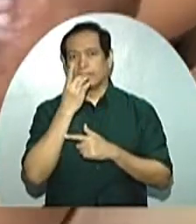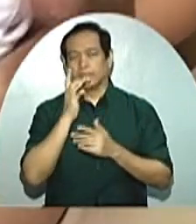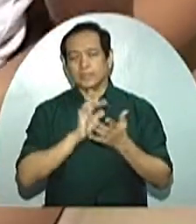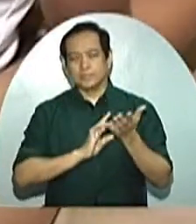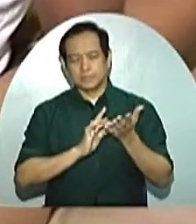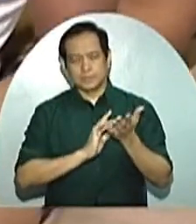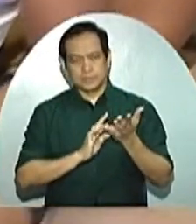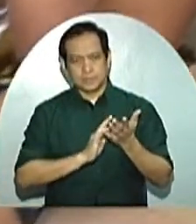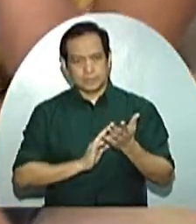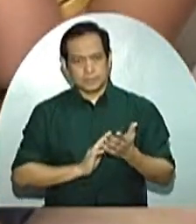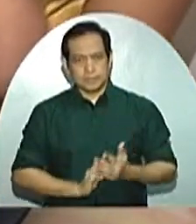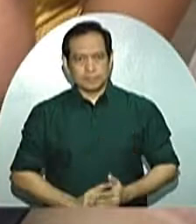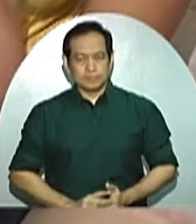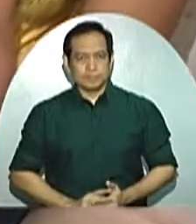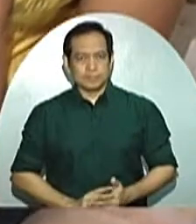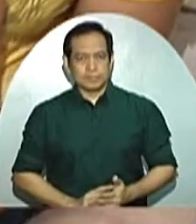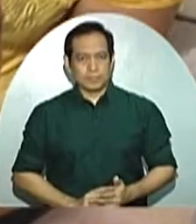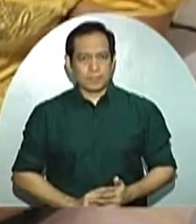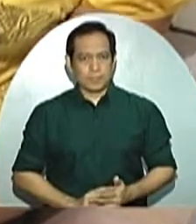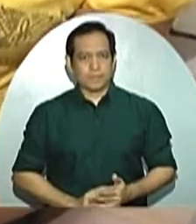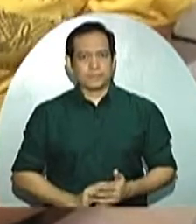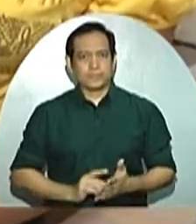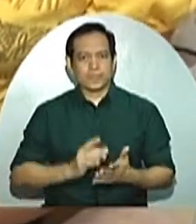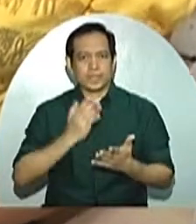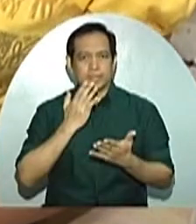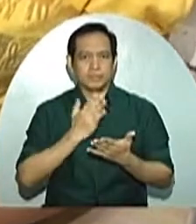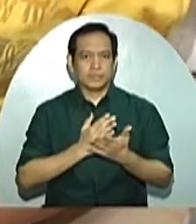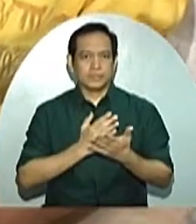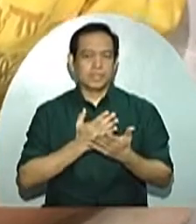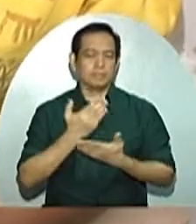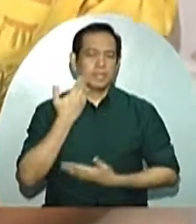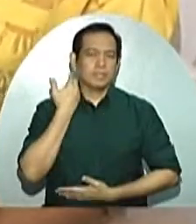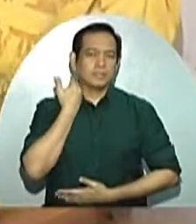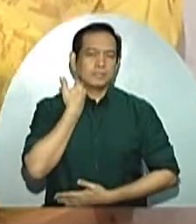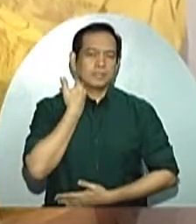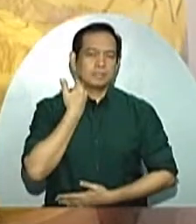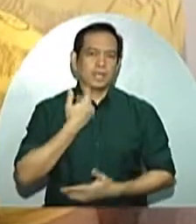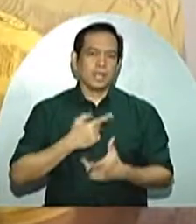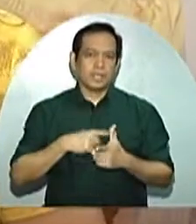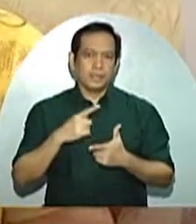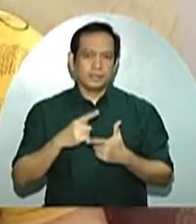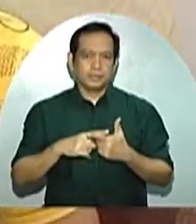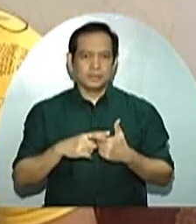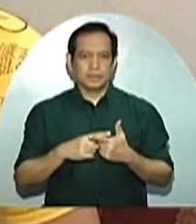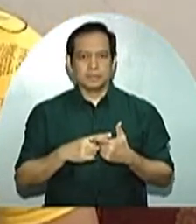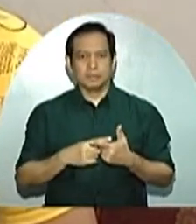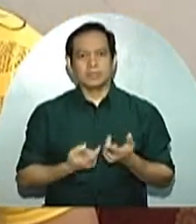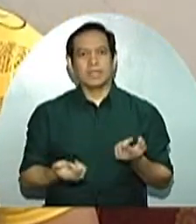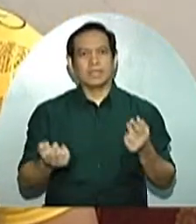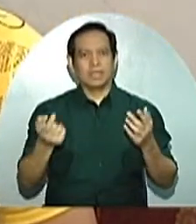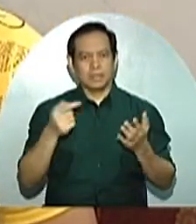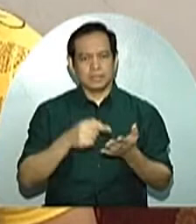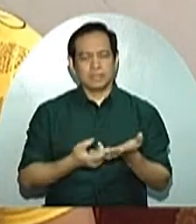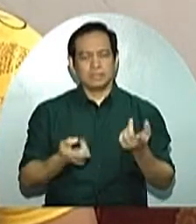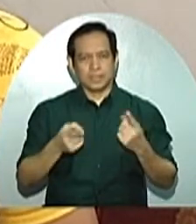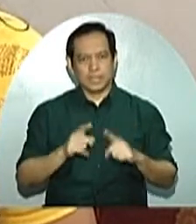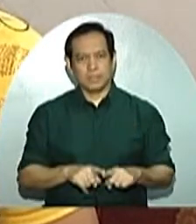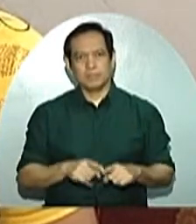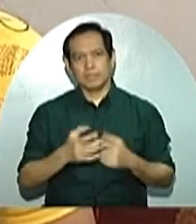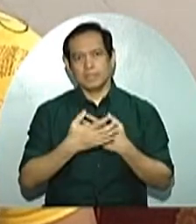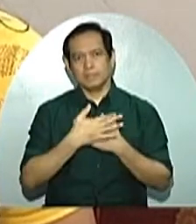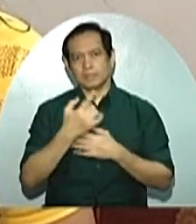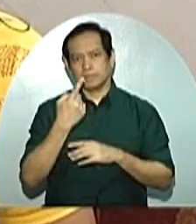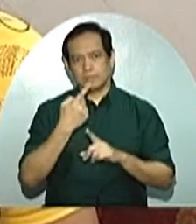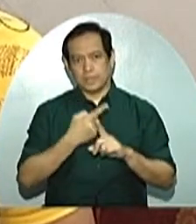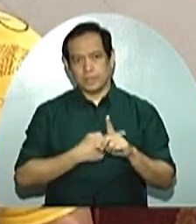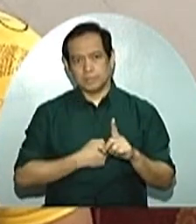gamot, na hinto naman po yung lagnat niya, tapos bumalik na naman po. After 1 month